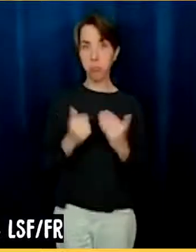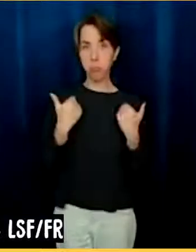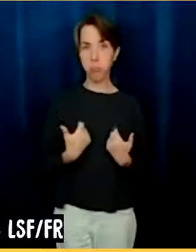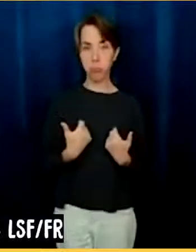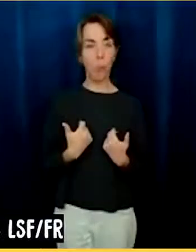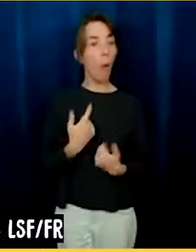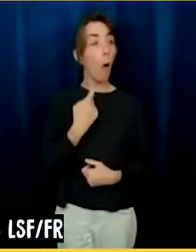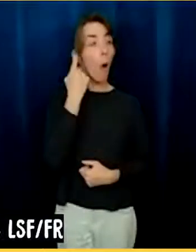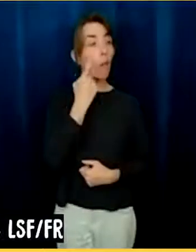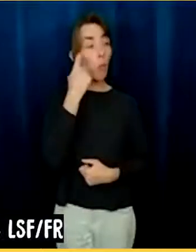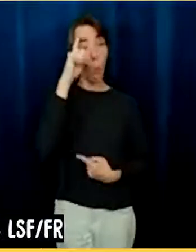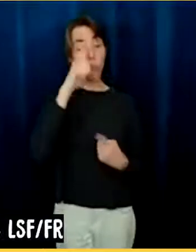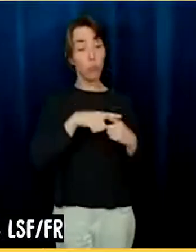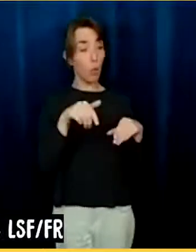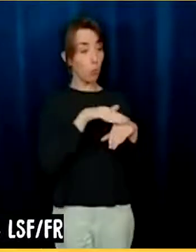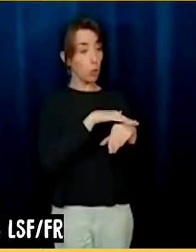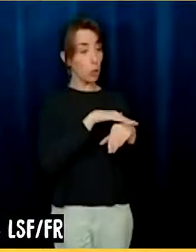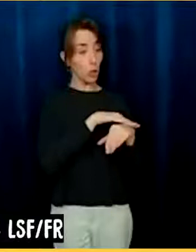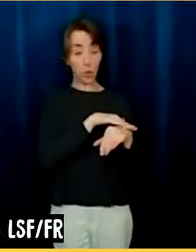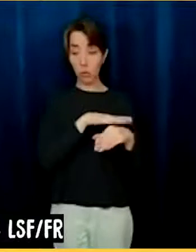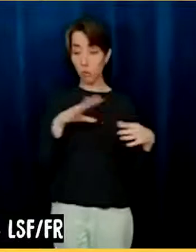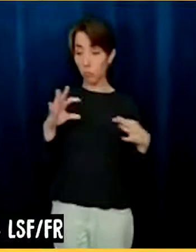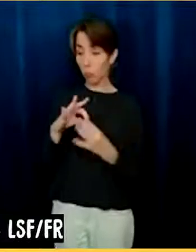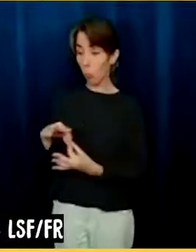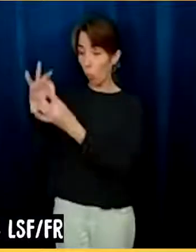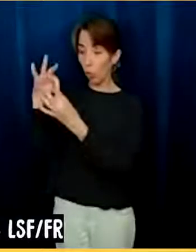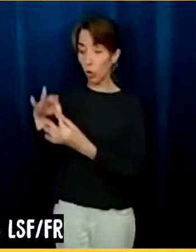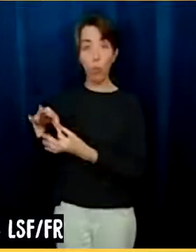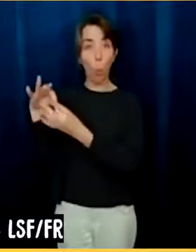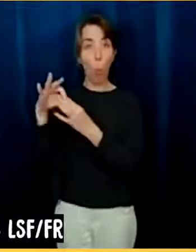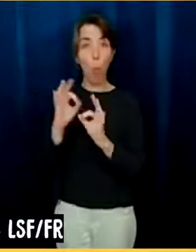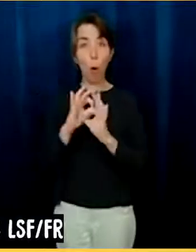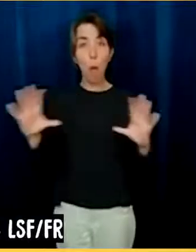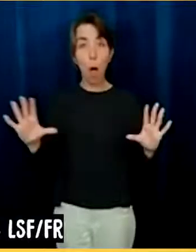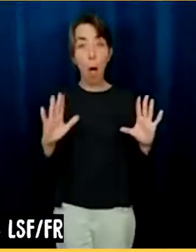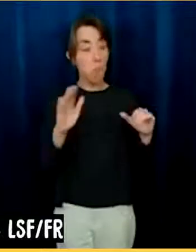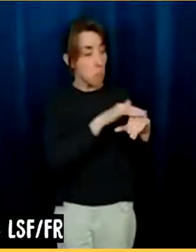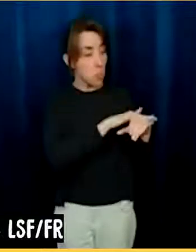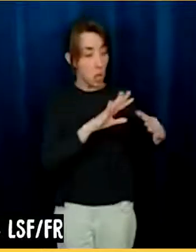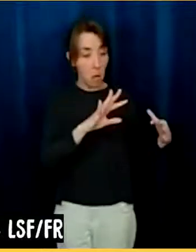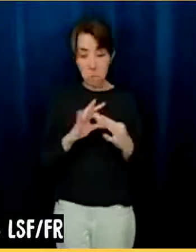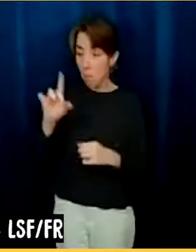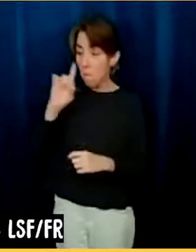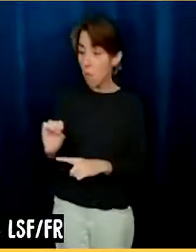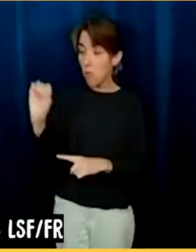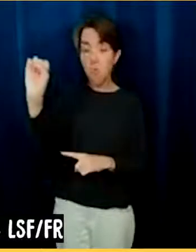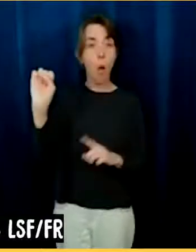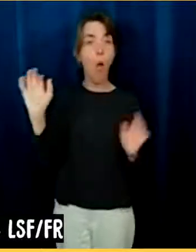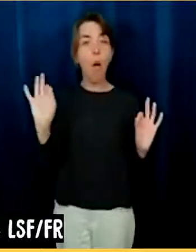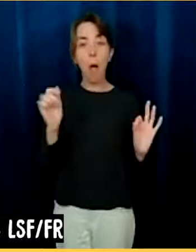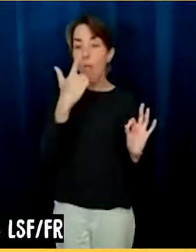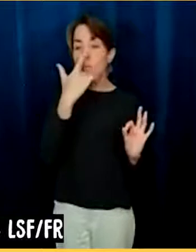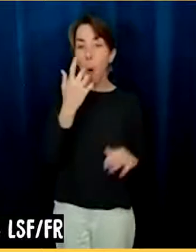réflexion politique autour du religieux. Je n'avais pas vraiment de réflexion politique non plus autour du féminisme. Ça relevait plutôt de l'instinctif, en